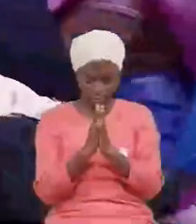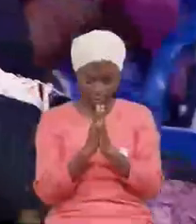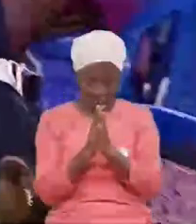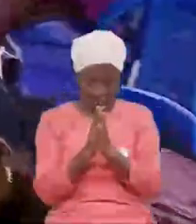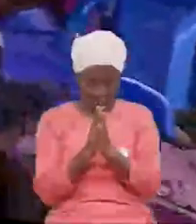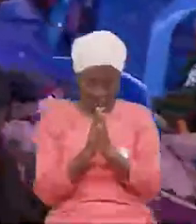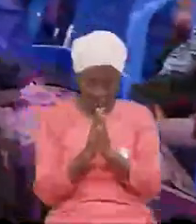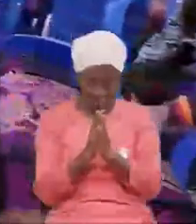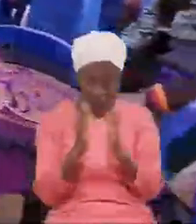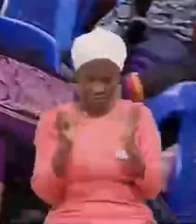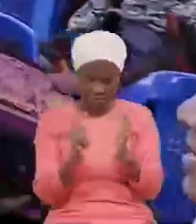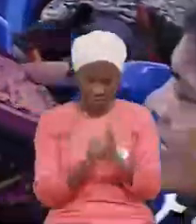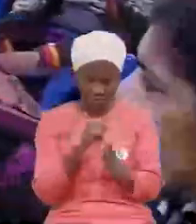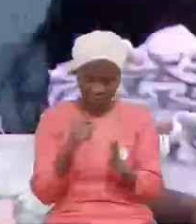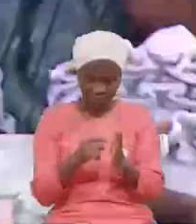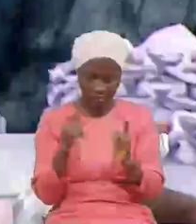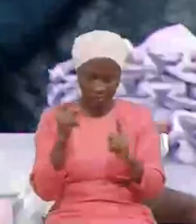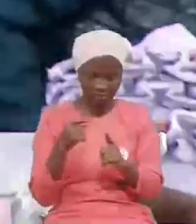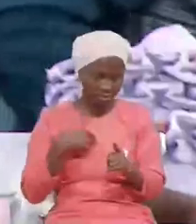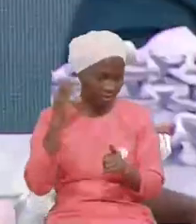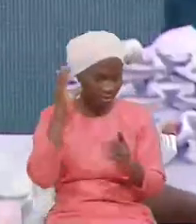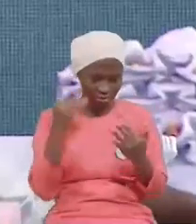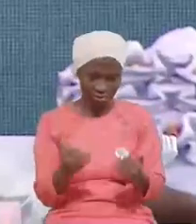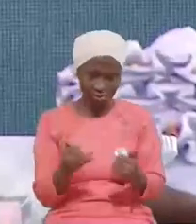que cette parole que nous écoutons maintenant